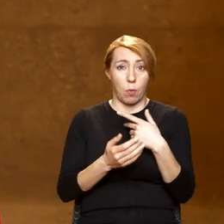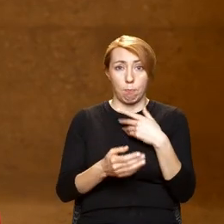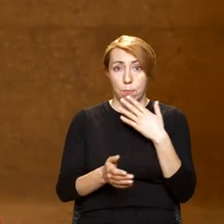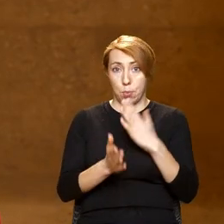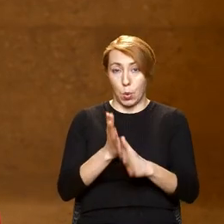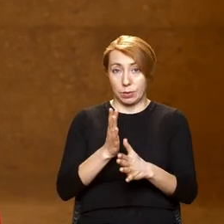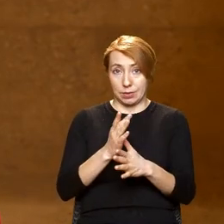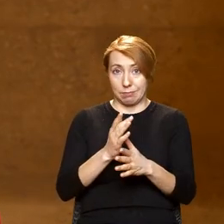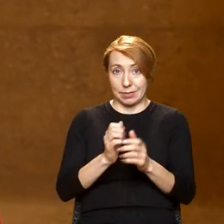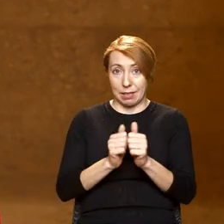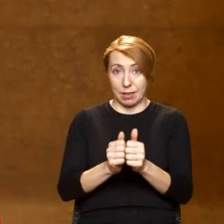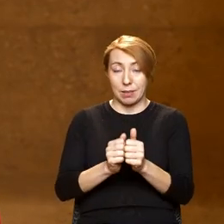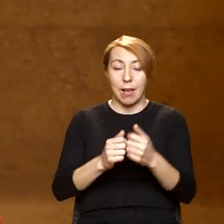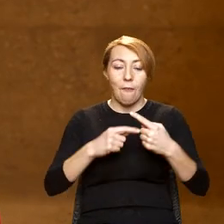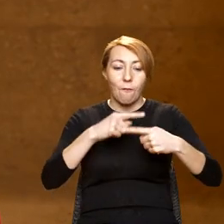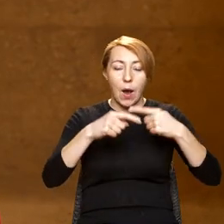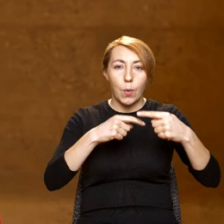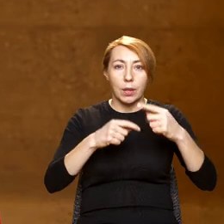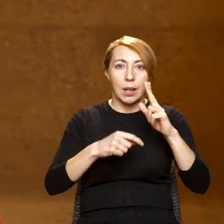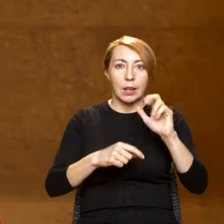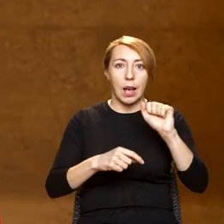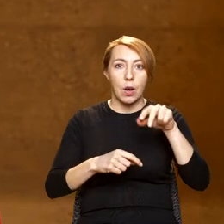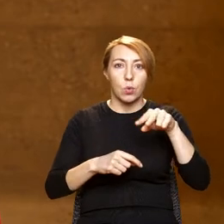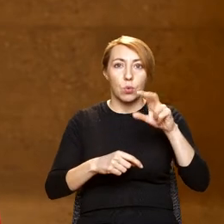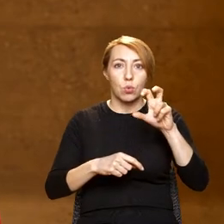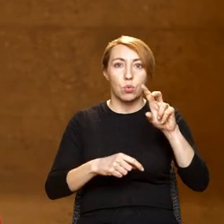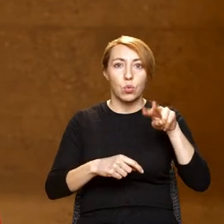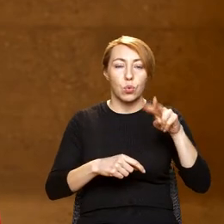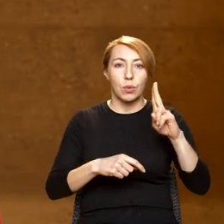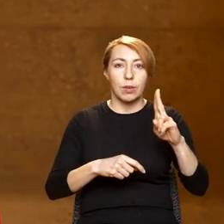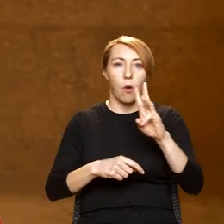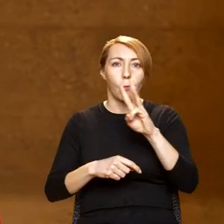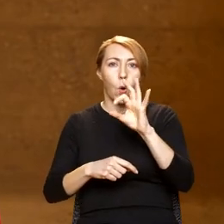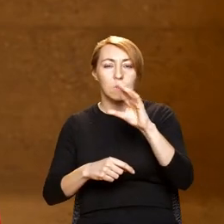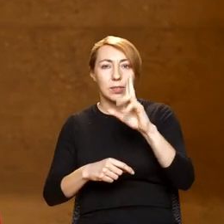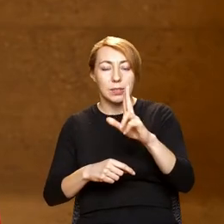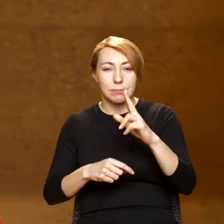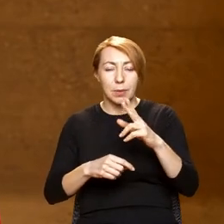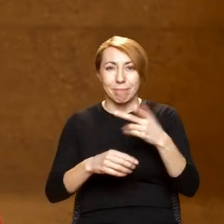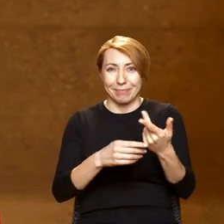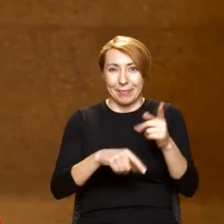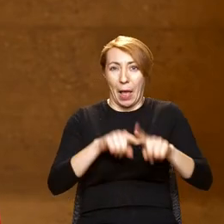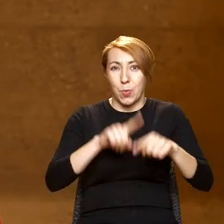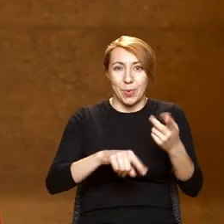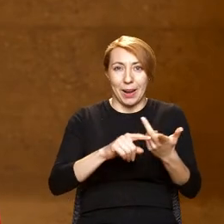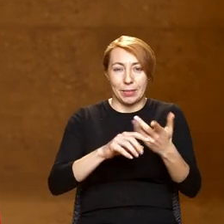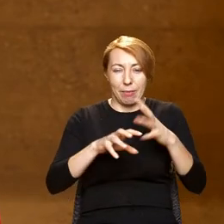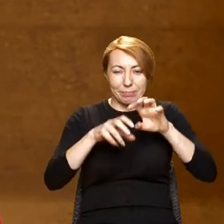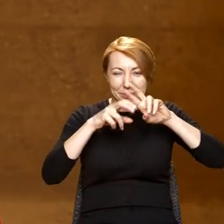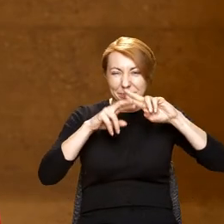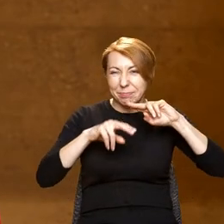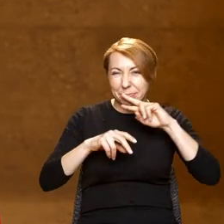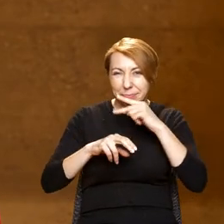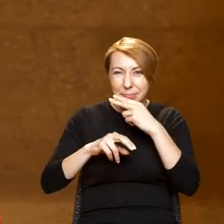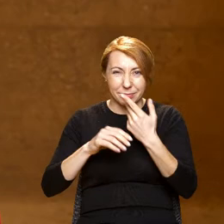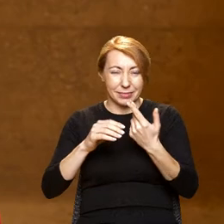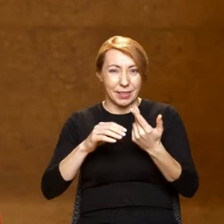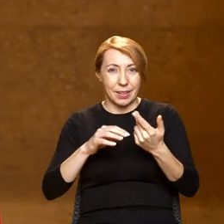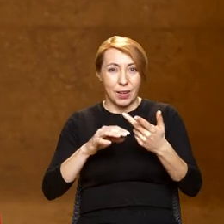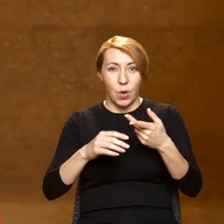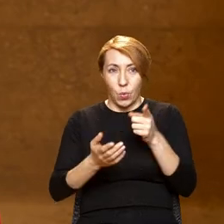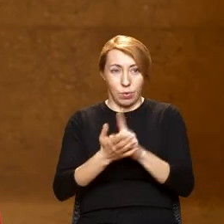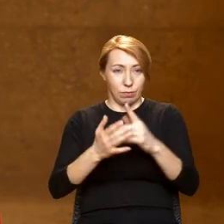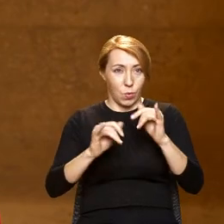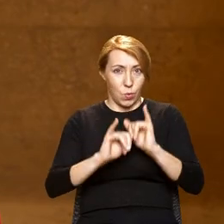zadanie. Wałki kauczukowo-woskowe, organiczne, prawda, spleśniałe, zniszczone. Całe szczęście, że zostały odnalezione. Dziwne,